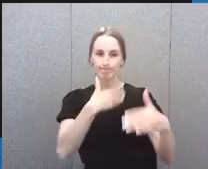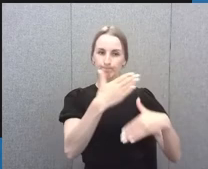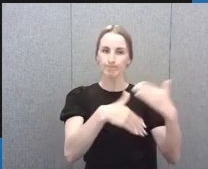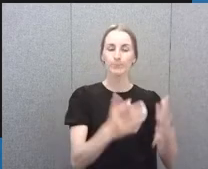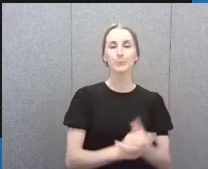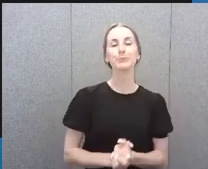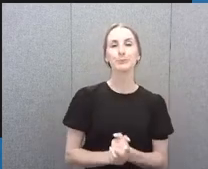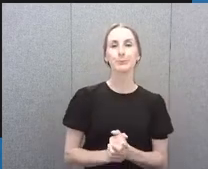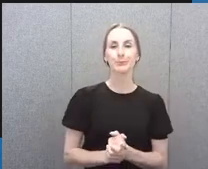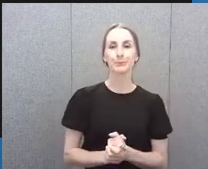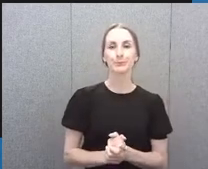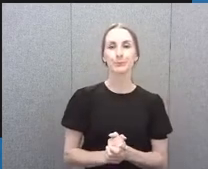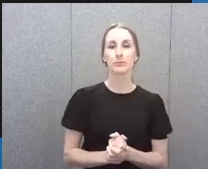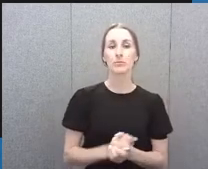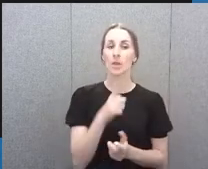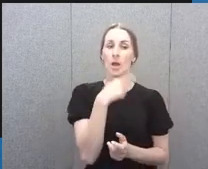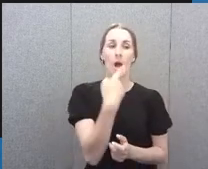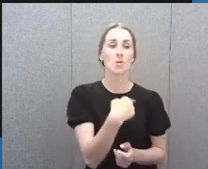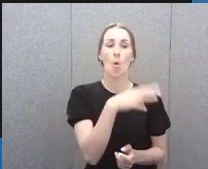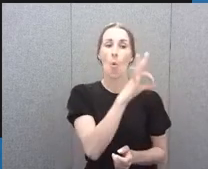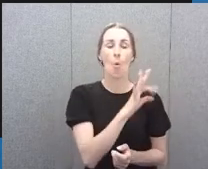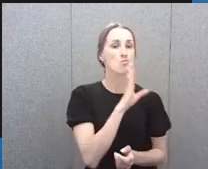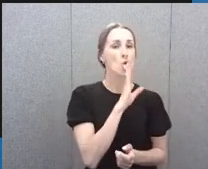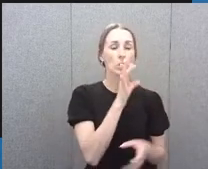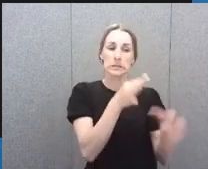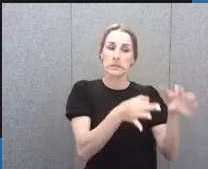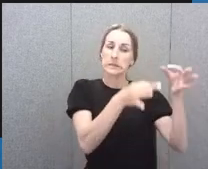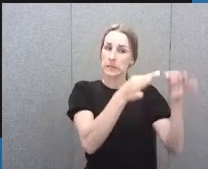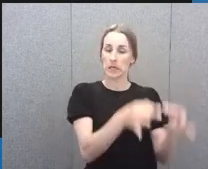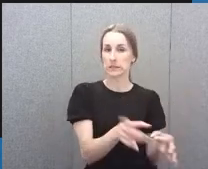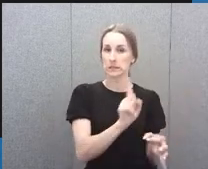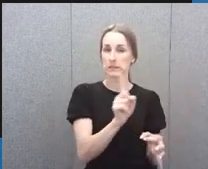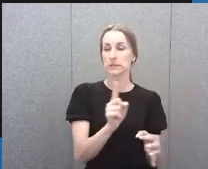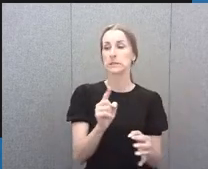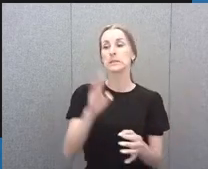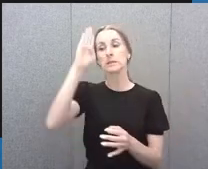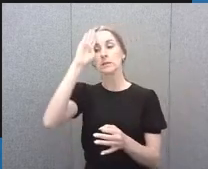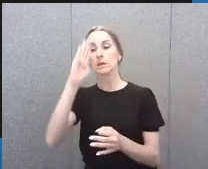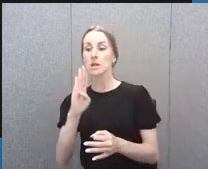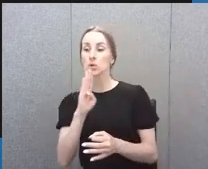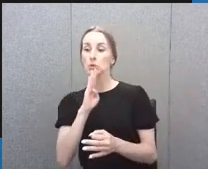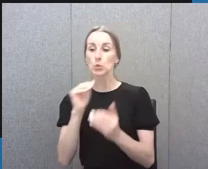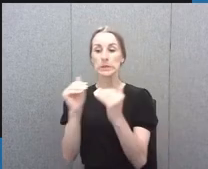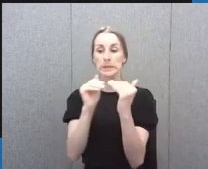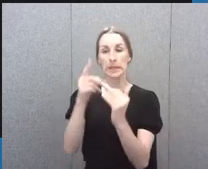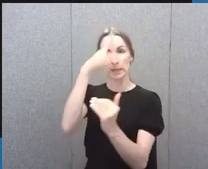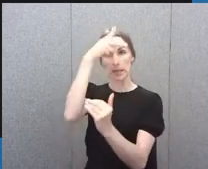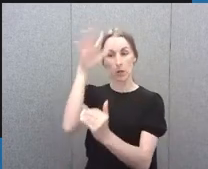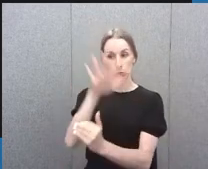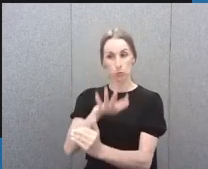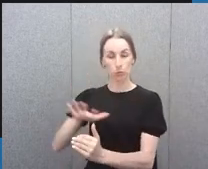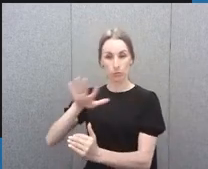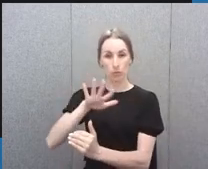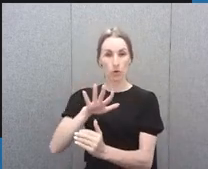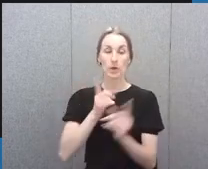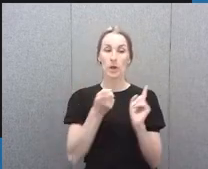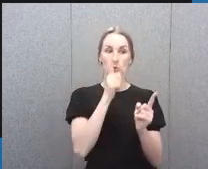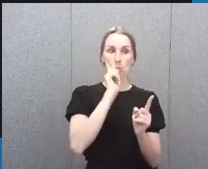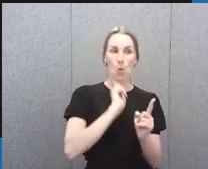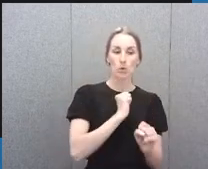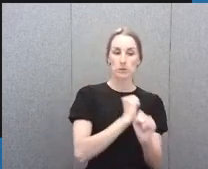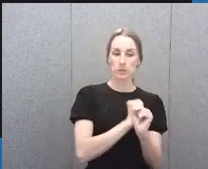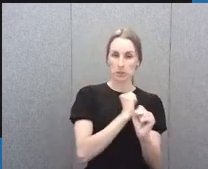поговорить не только про вооруженные силы, но и общую внешнюю политику. Ведь это не только права женщин и